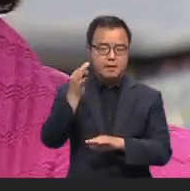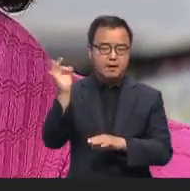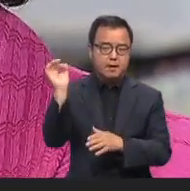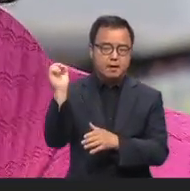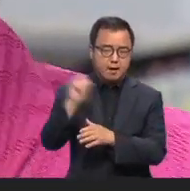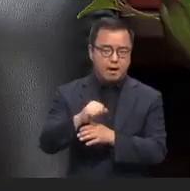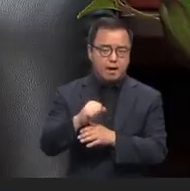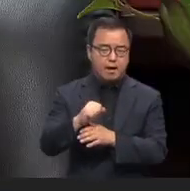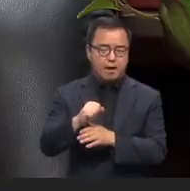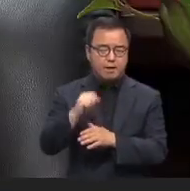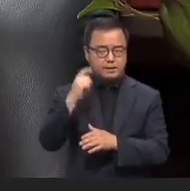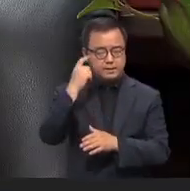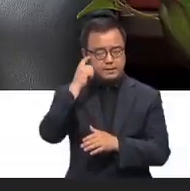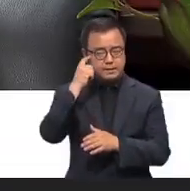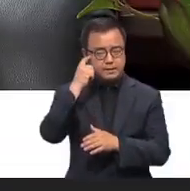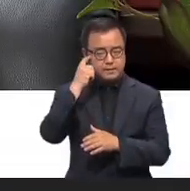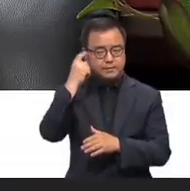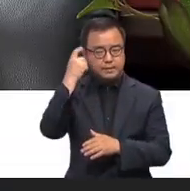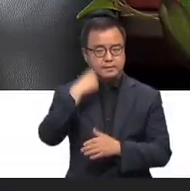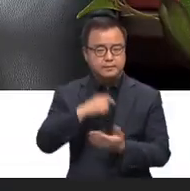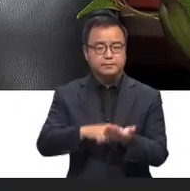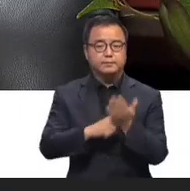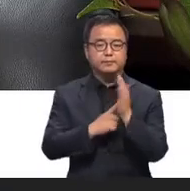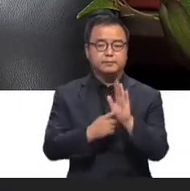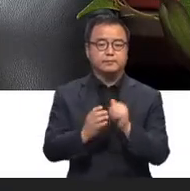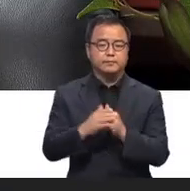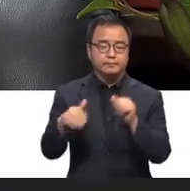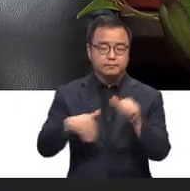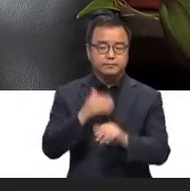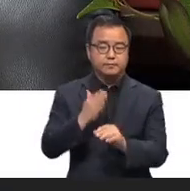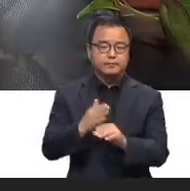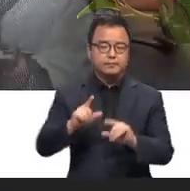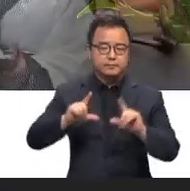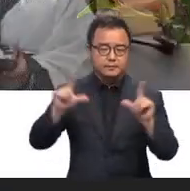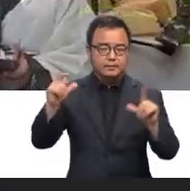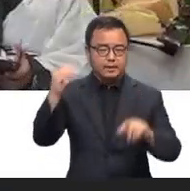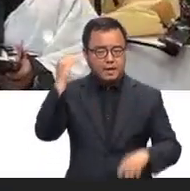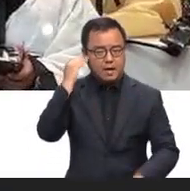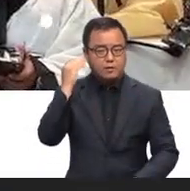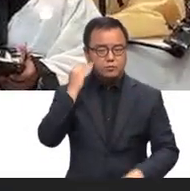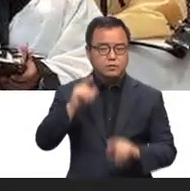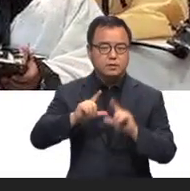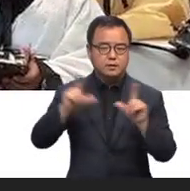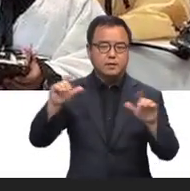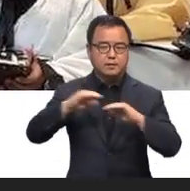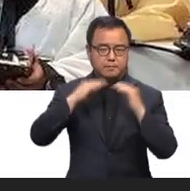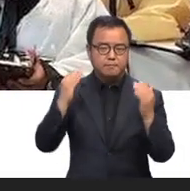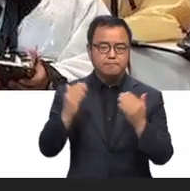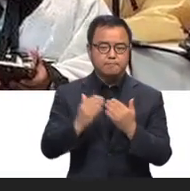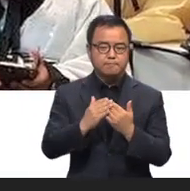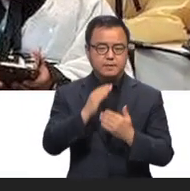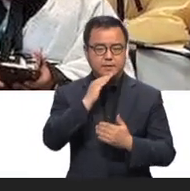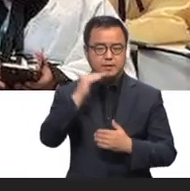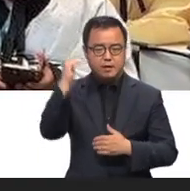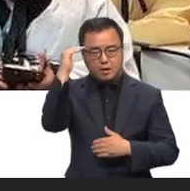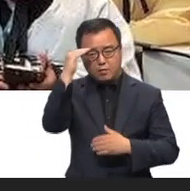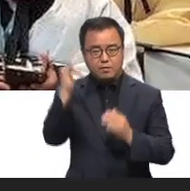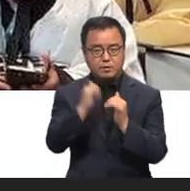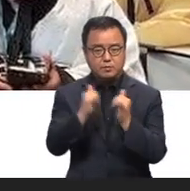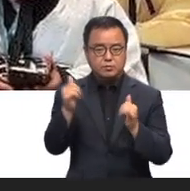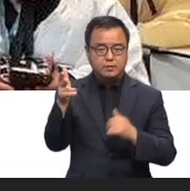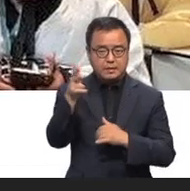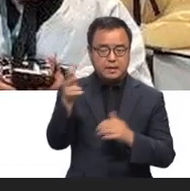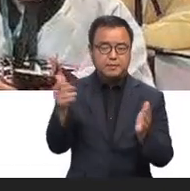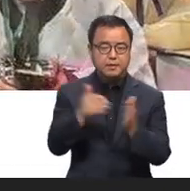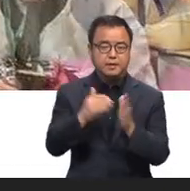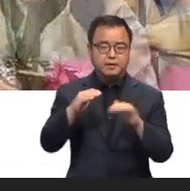밝혔습니다 현장에서는 그 나라 아져 대한민국의 마 되었습니다 뭐 관정 드리고 카메라들이